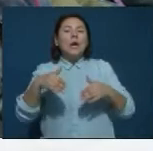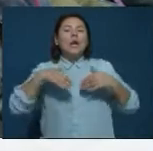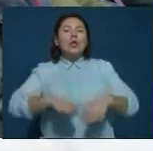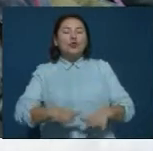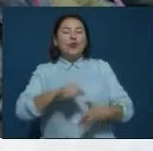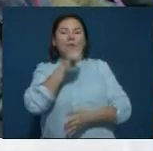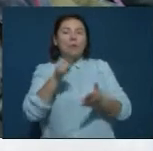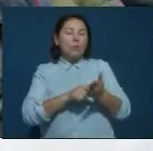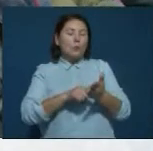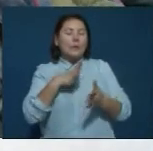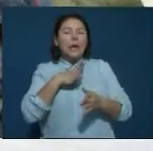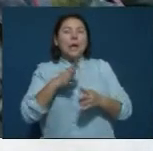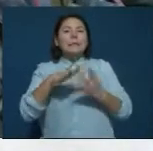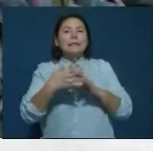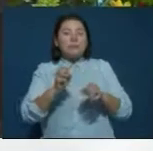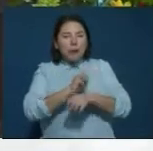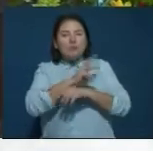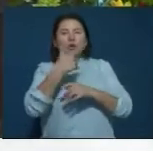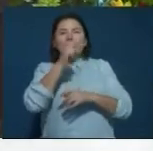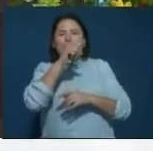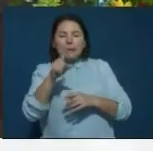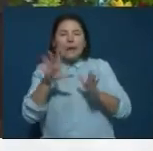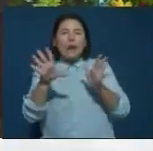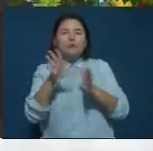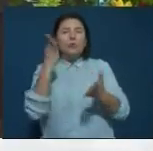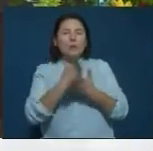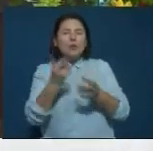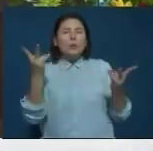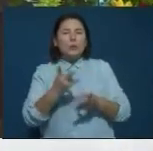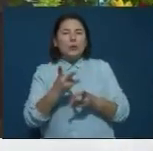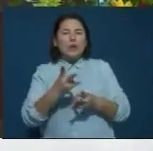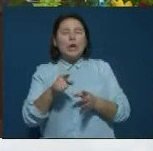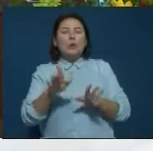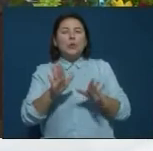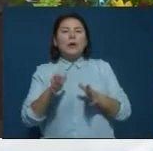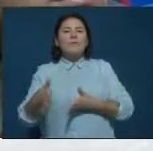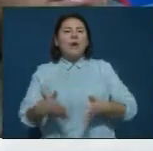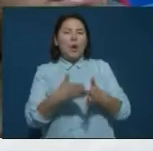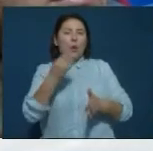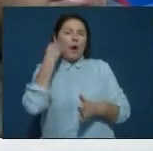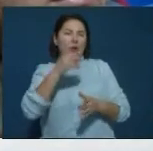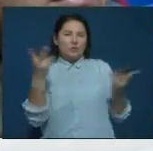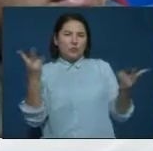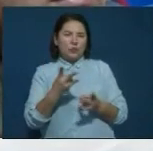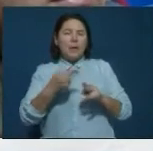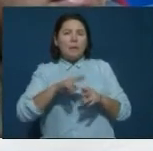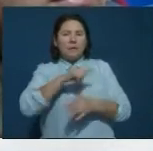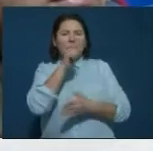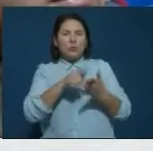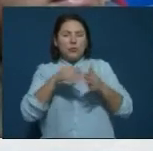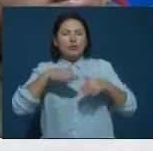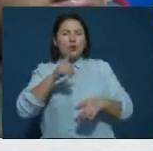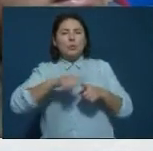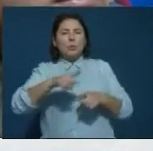сельский округ обеспечен газом электричеством однако имеется нужда в качественных сельских дорогах по словам акима района этот вопрос нашел свое